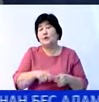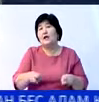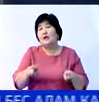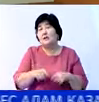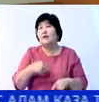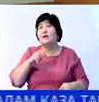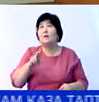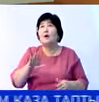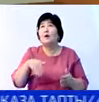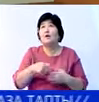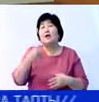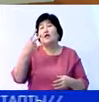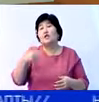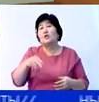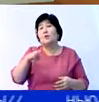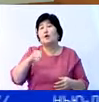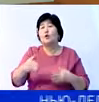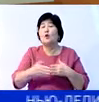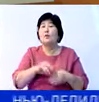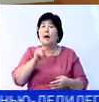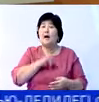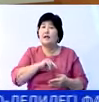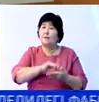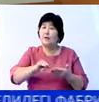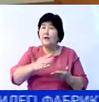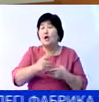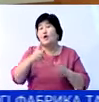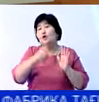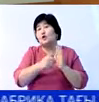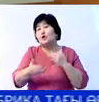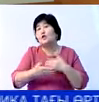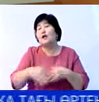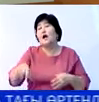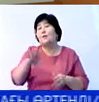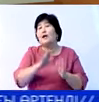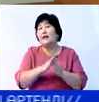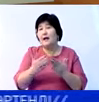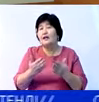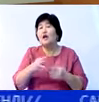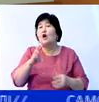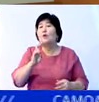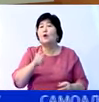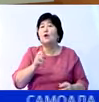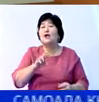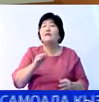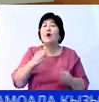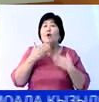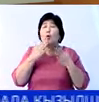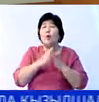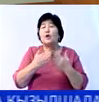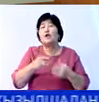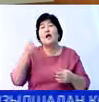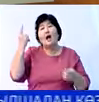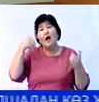келгенде осы уақытқа дейін 20 томға жақындағандай еңбек жазылған екен. 700-ге жуық барлығы кітаптар, монографиялар, оқу құралдары,